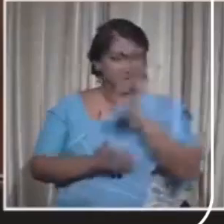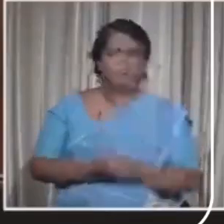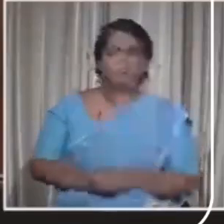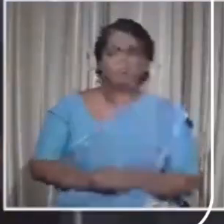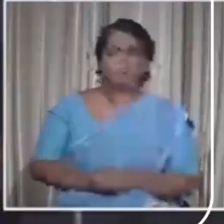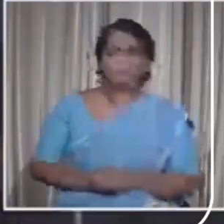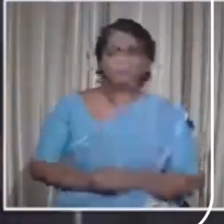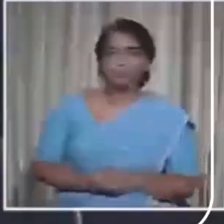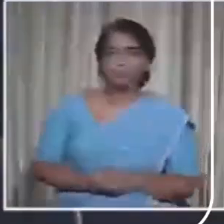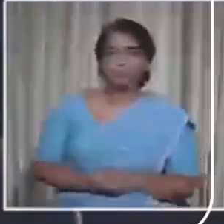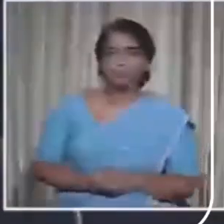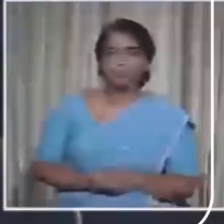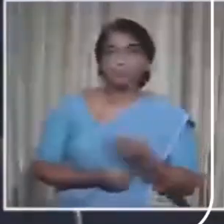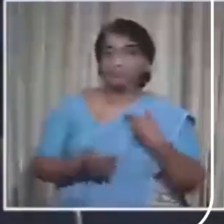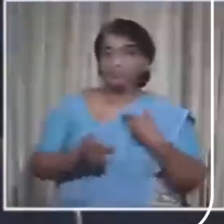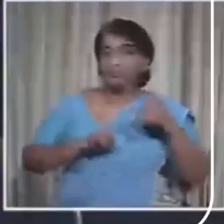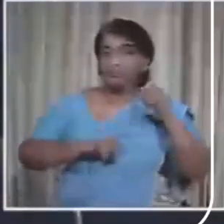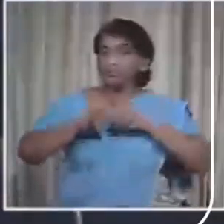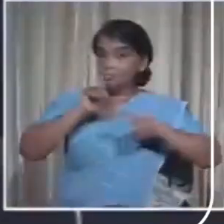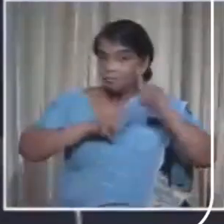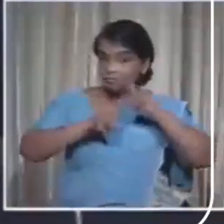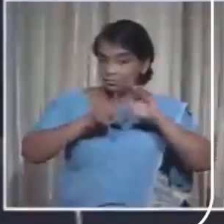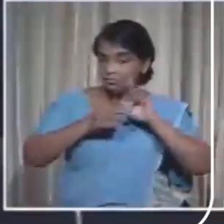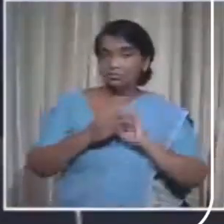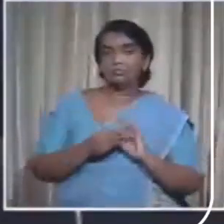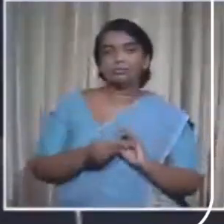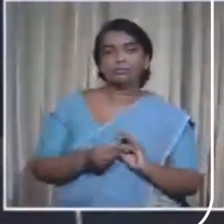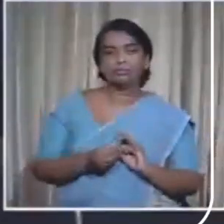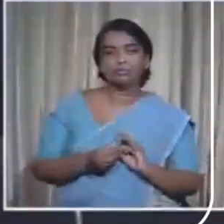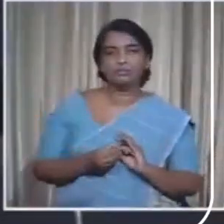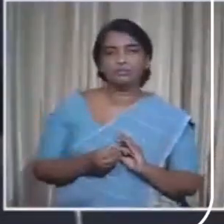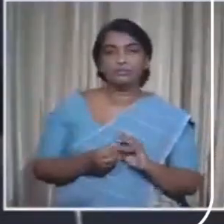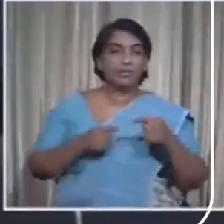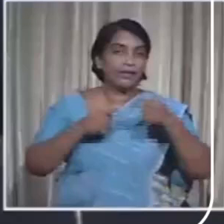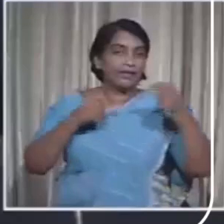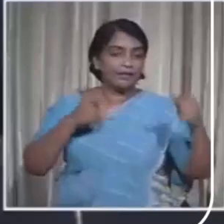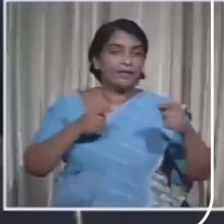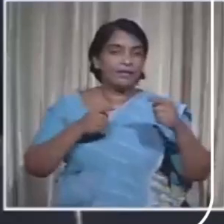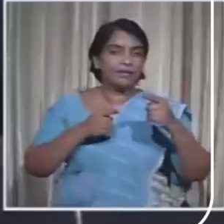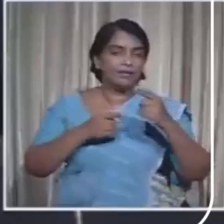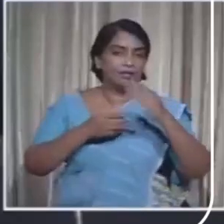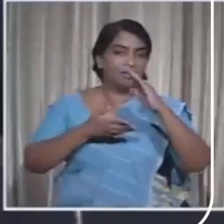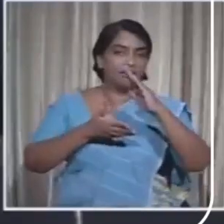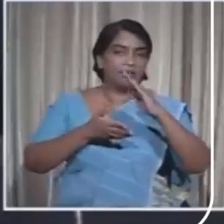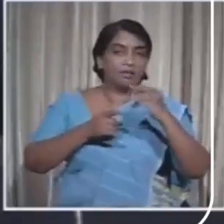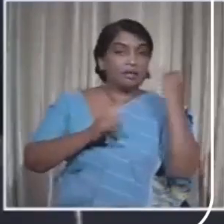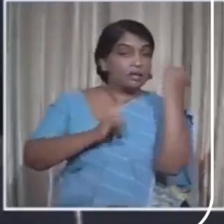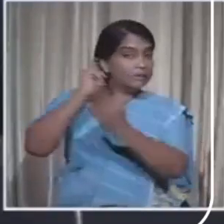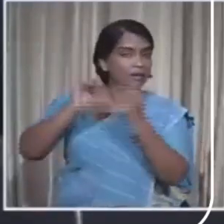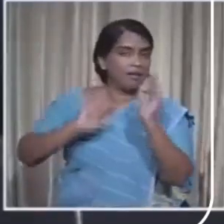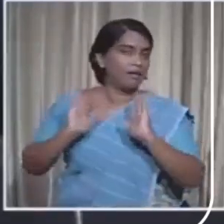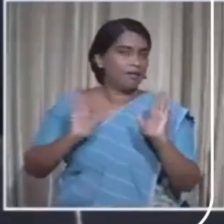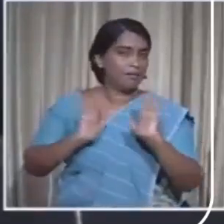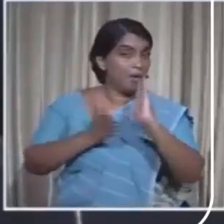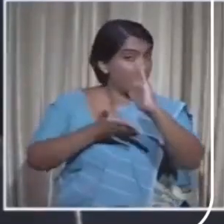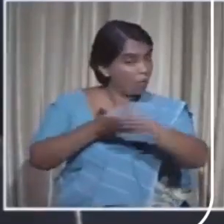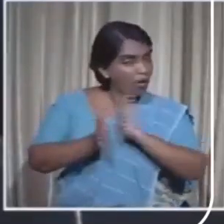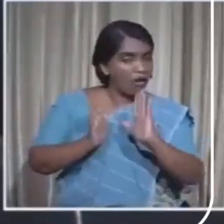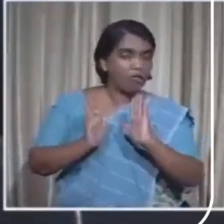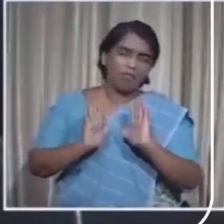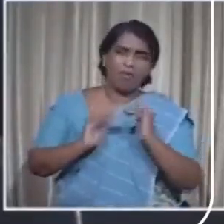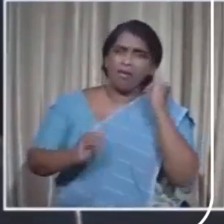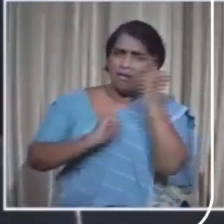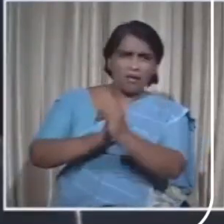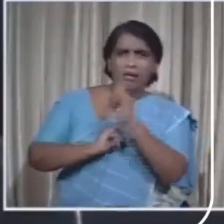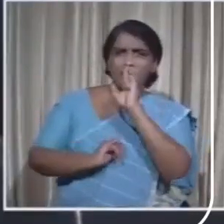මම එකක් කියනවා අපි මෙතන සාකච්ඡා කරද්දී කරුණාකර විපක්ෂ සහයෝගය ඕන නම් විපක්ෂට දොස් කියන්න එපා. ඒක කෙලින්ම